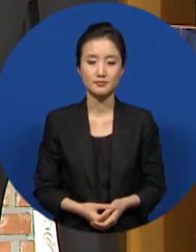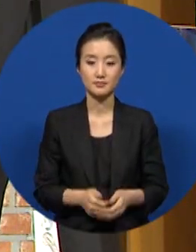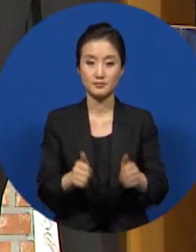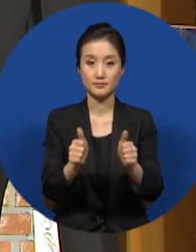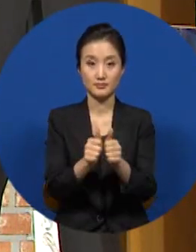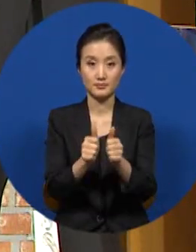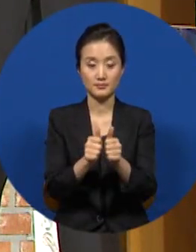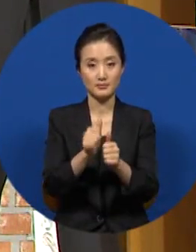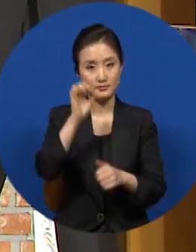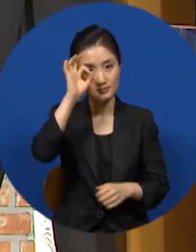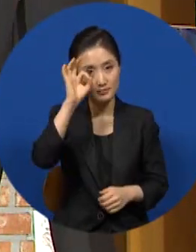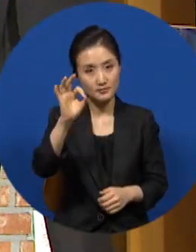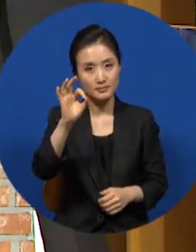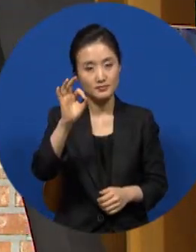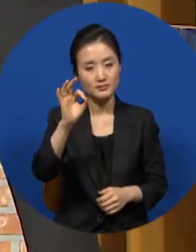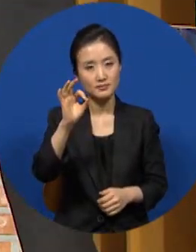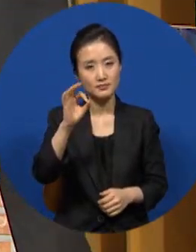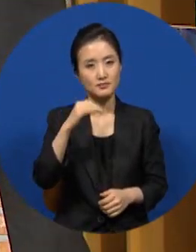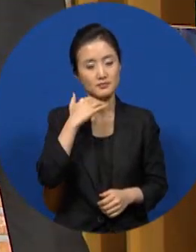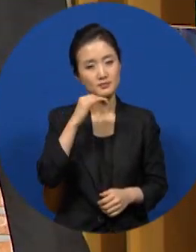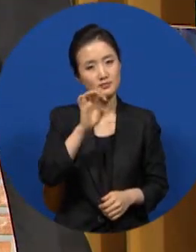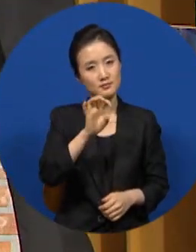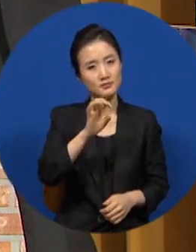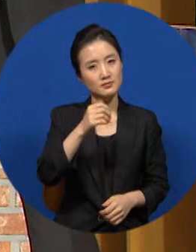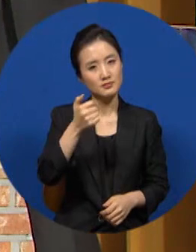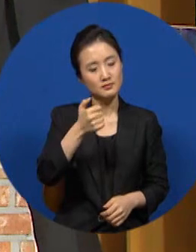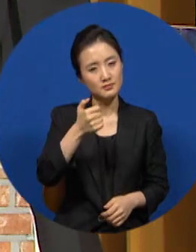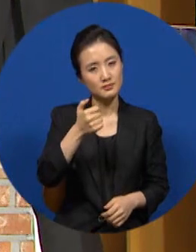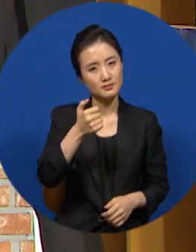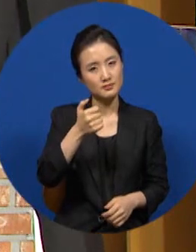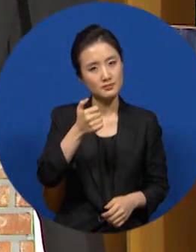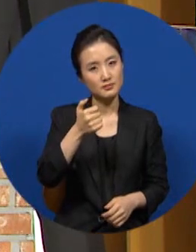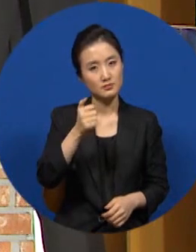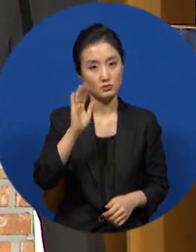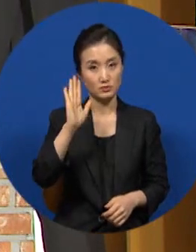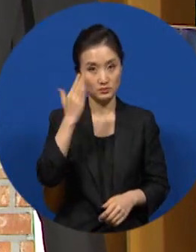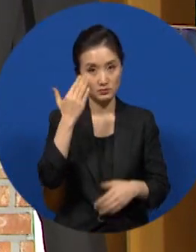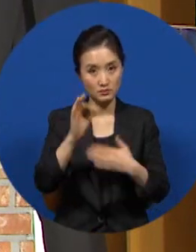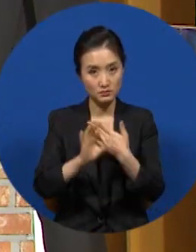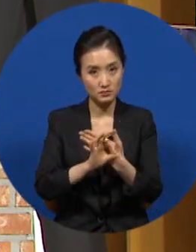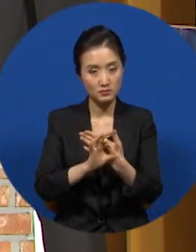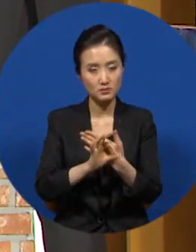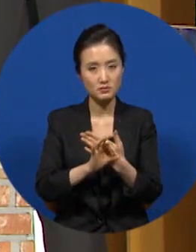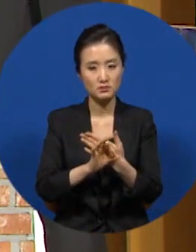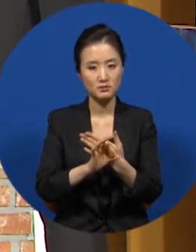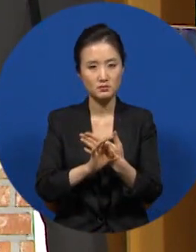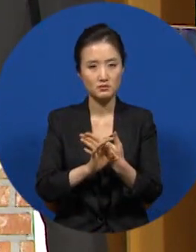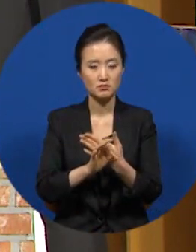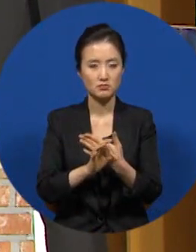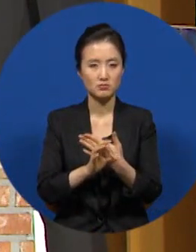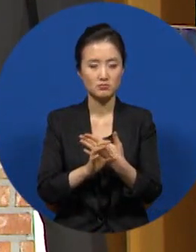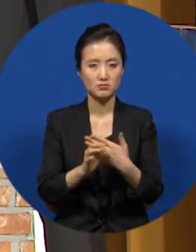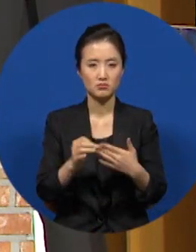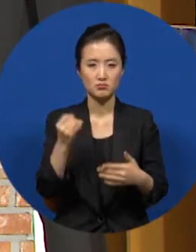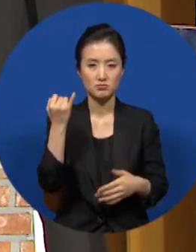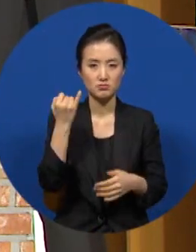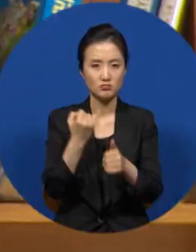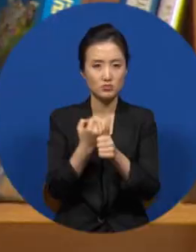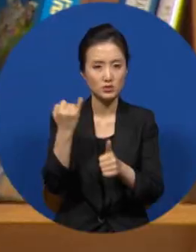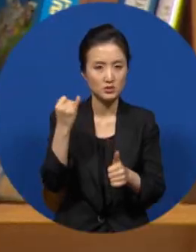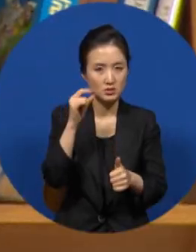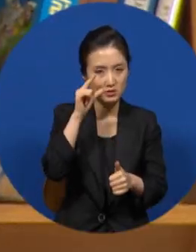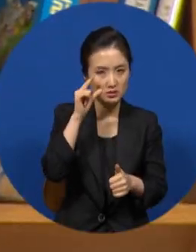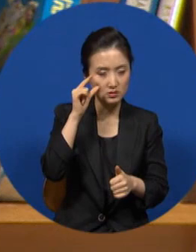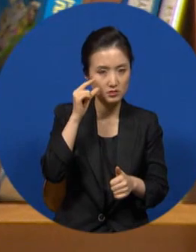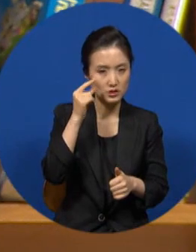남자분들이 이제 보통 한 중년에 들 40대 50대 중년에 들게 되면은 그 집에 이제 와이프의 눈치를 많이 봅니다. 저도 엄청나게 이제 보고